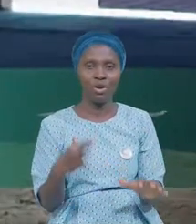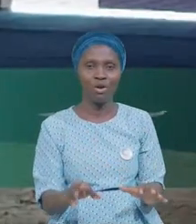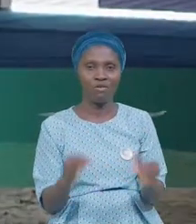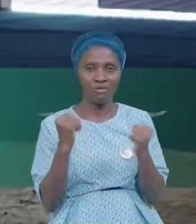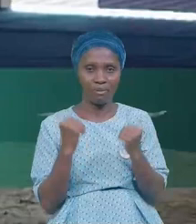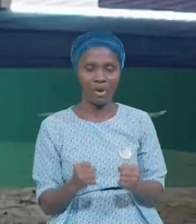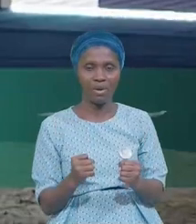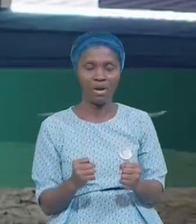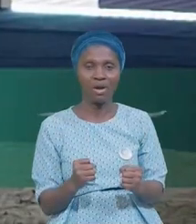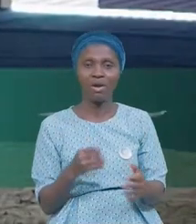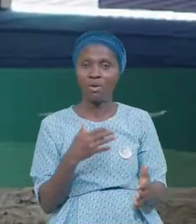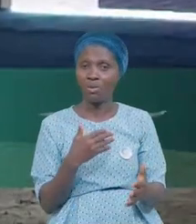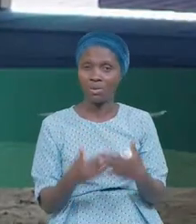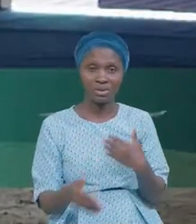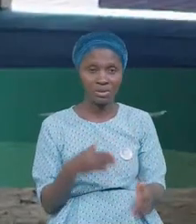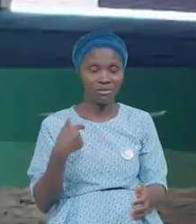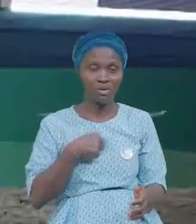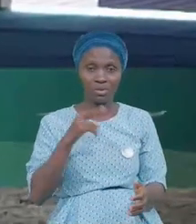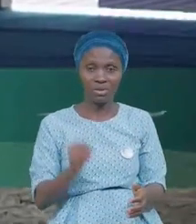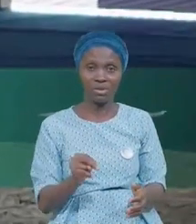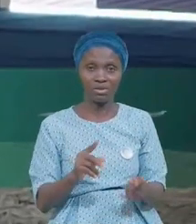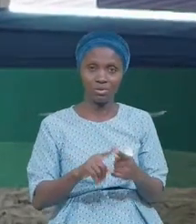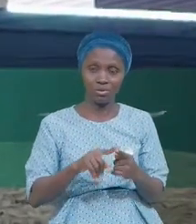dont nous avons besoin, tout ce qu'il faut abandonner, abandonne cela.